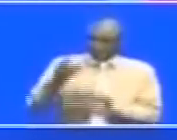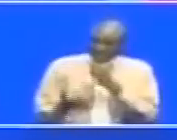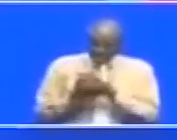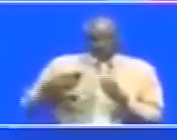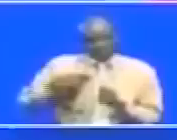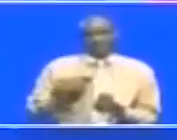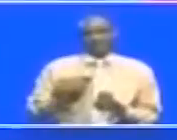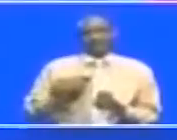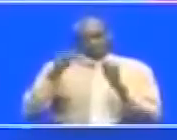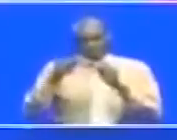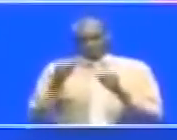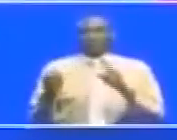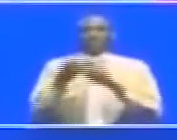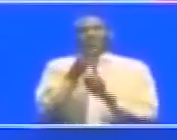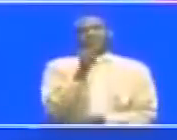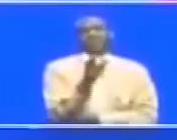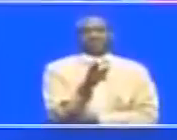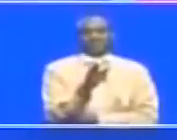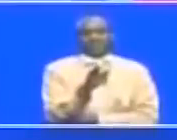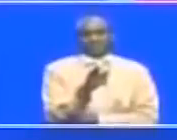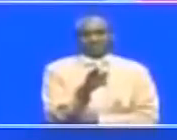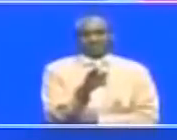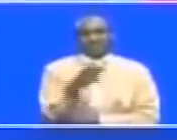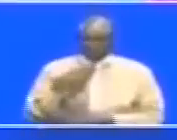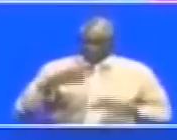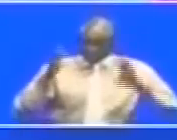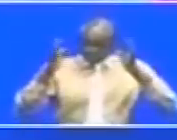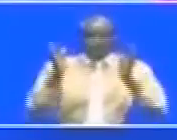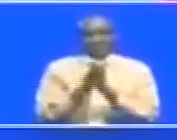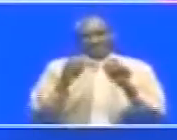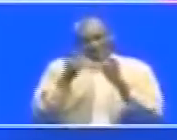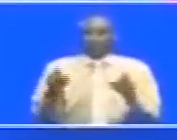to get to this point. And I congratulate my team as Gor Mahia.